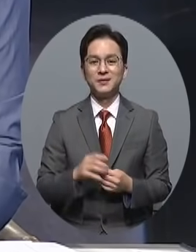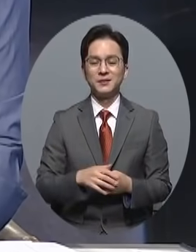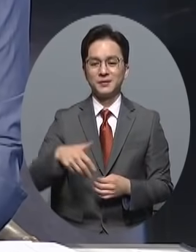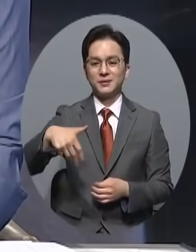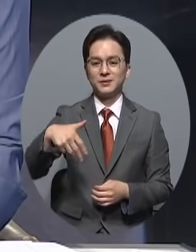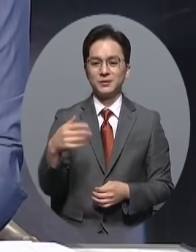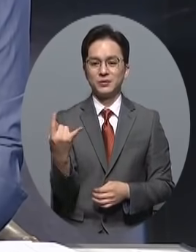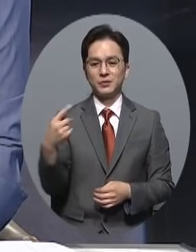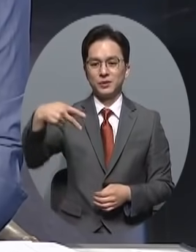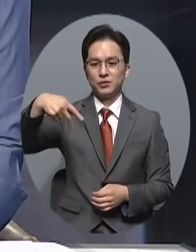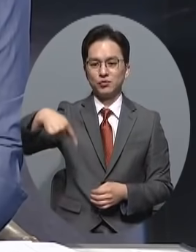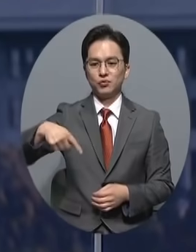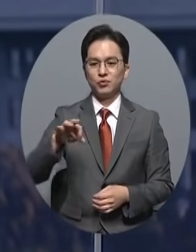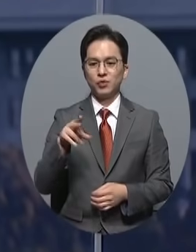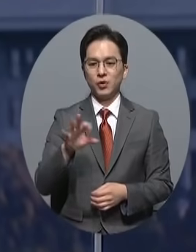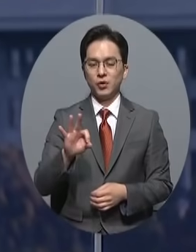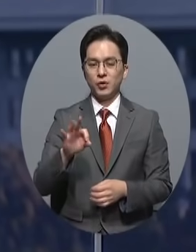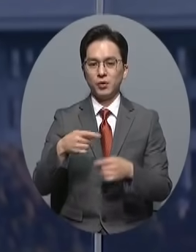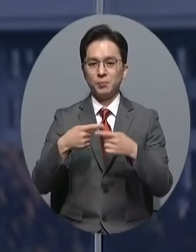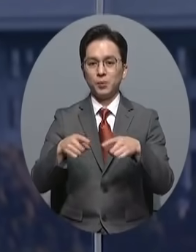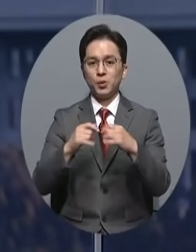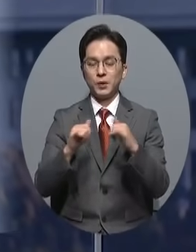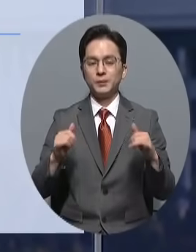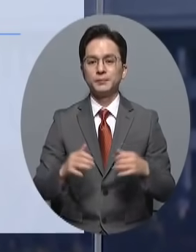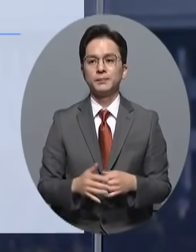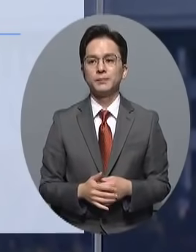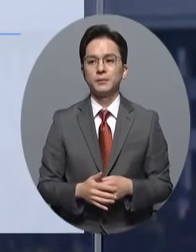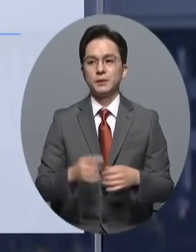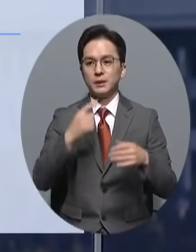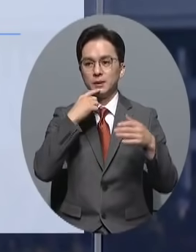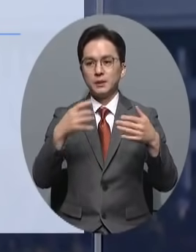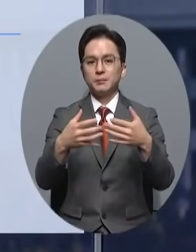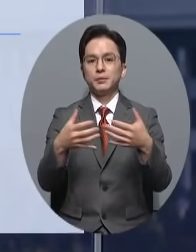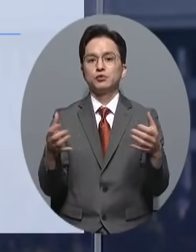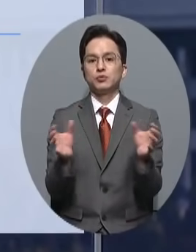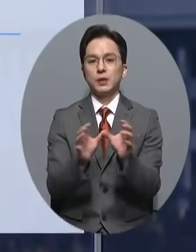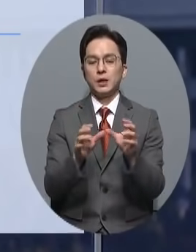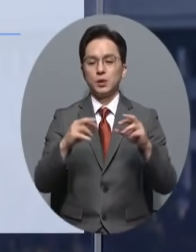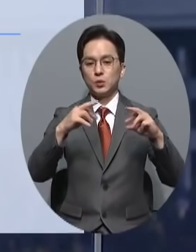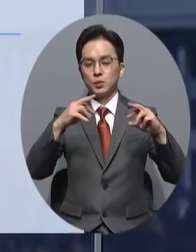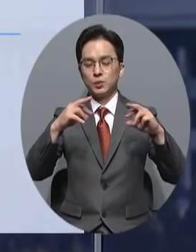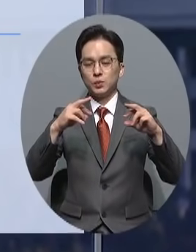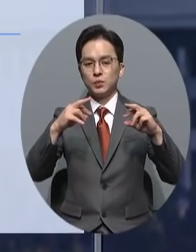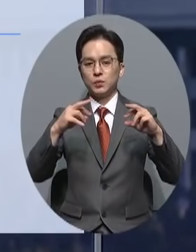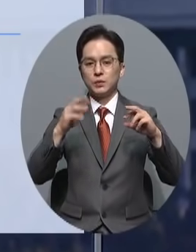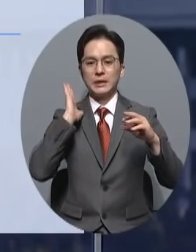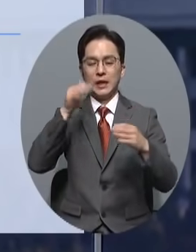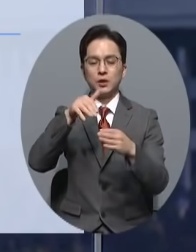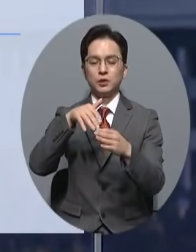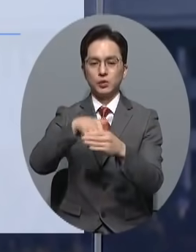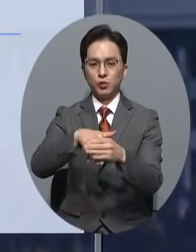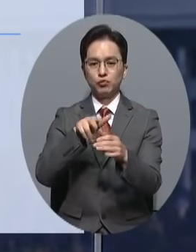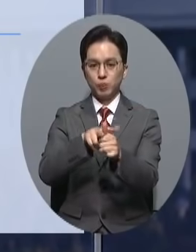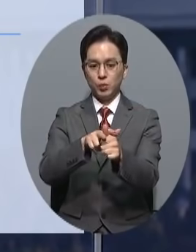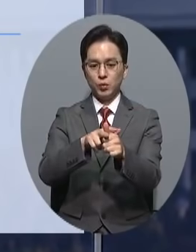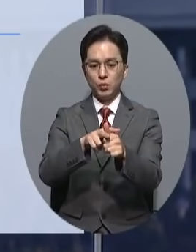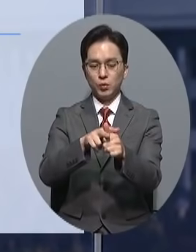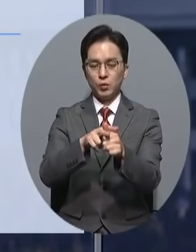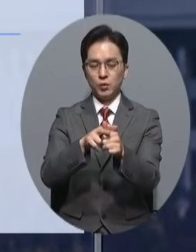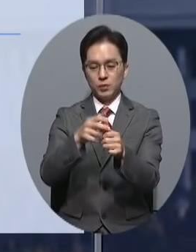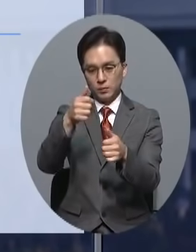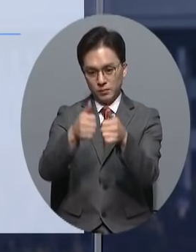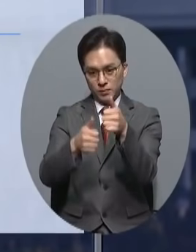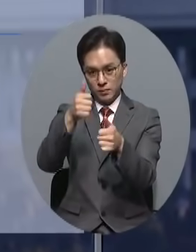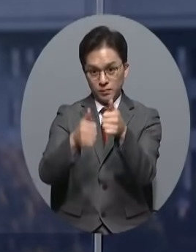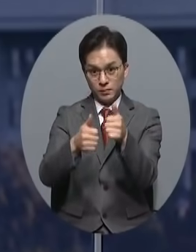들으셨는지요? 그러니까 사실 이번 그 민주당 경선이 시작되면서 이른바 명추연대라는 말이 계속 회자되지 않았습니까? 그러니까 이재명